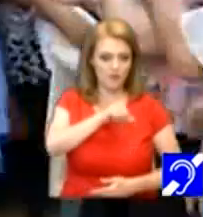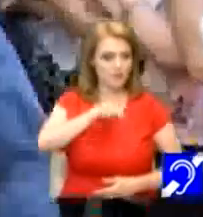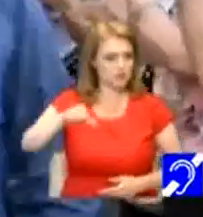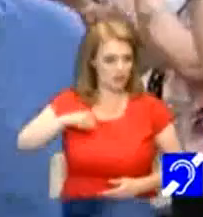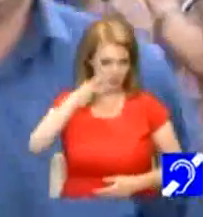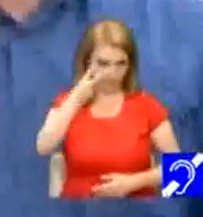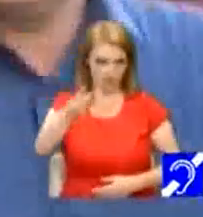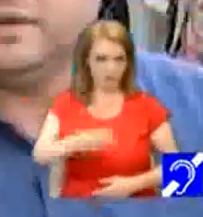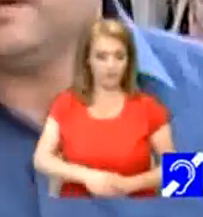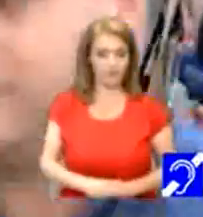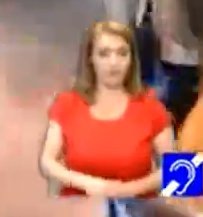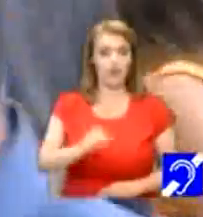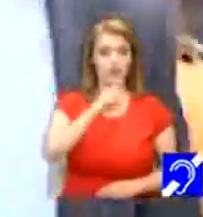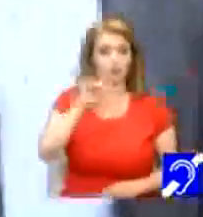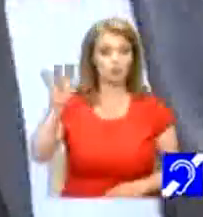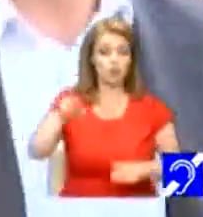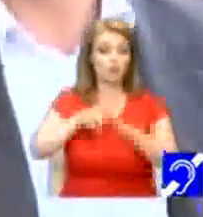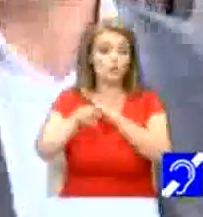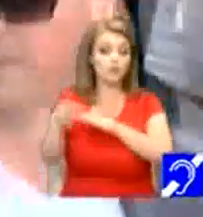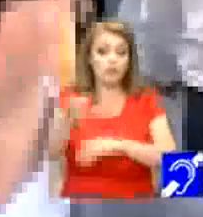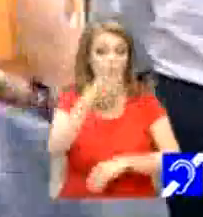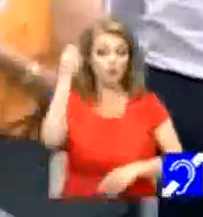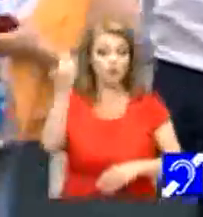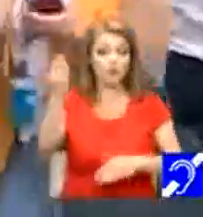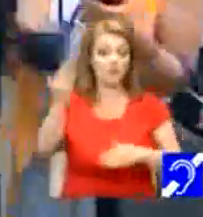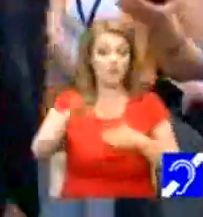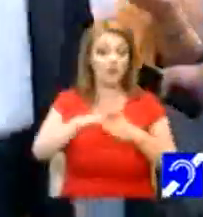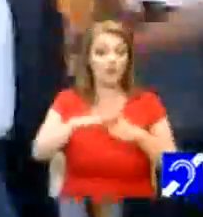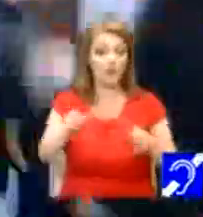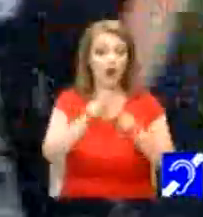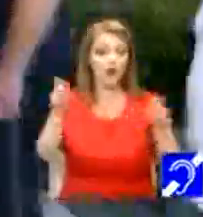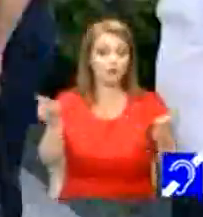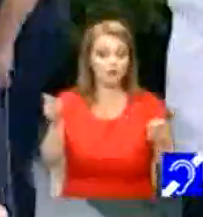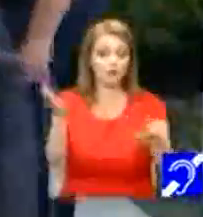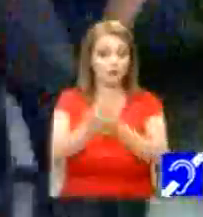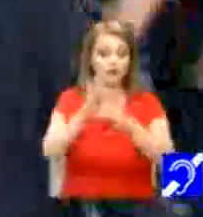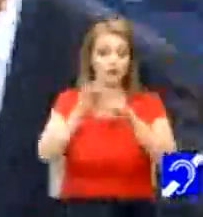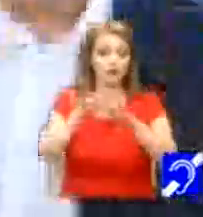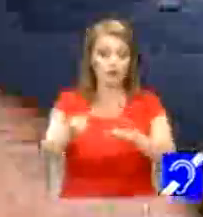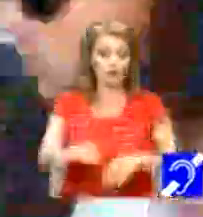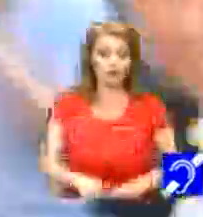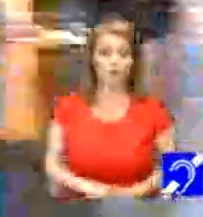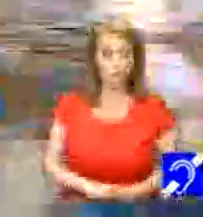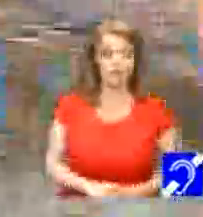глазами. Ilan Șor este fugit din Republica Moldova, iar pe numele lui este un mandat internațional de urmărire.